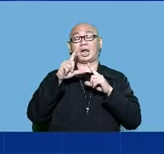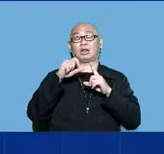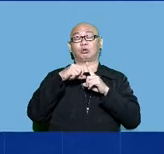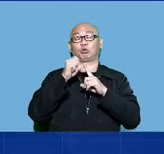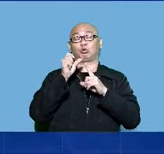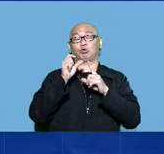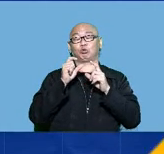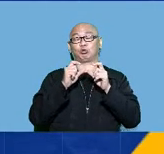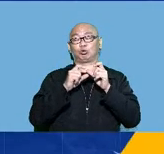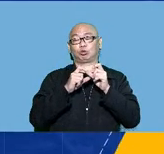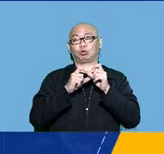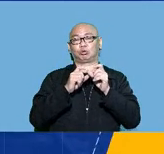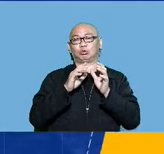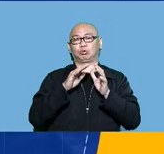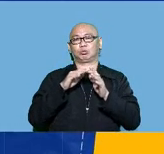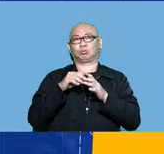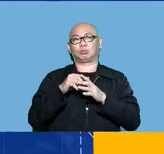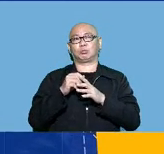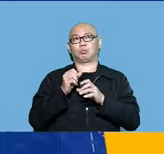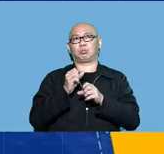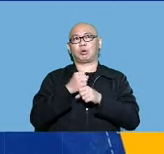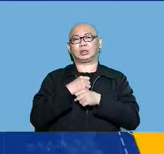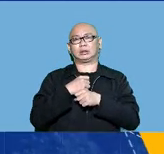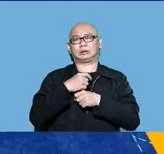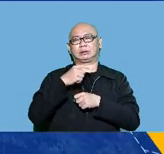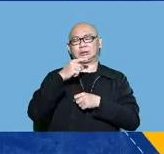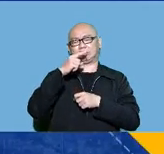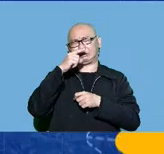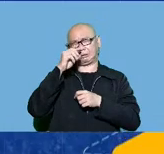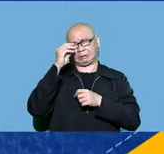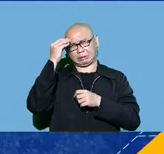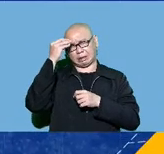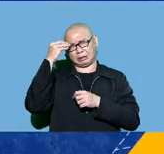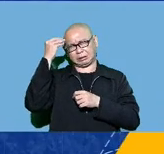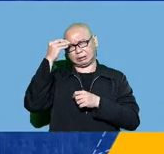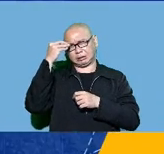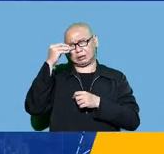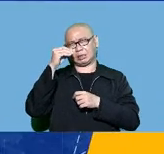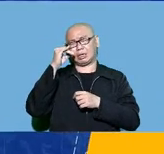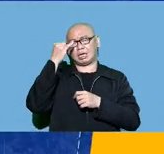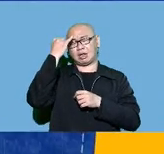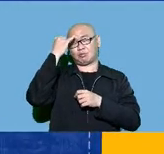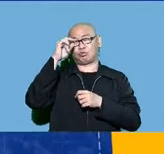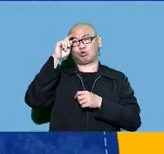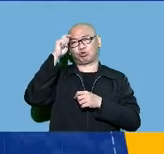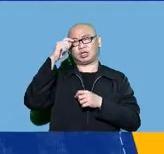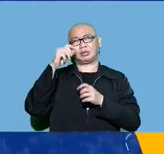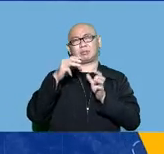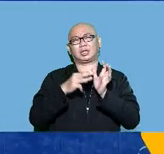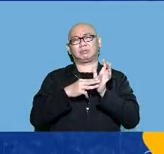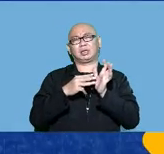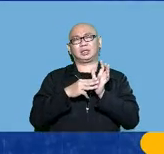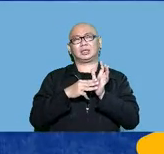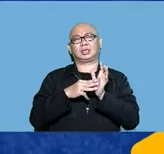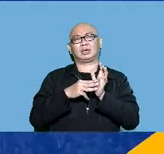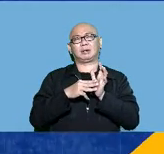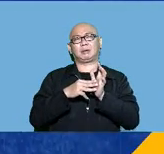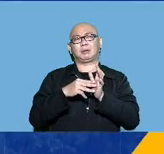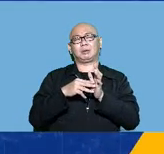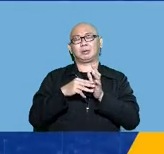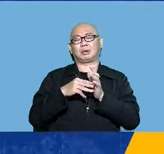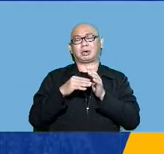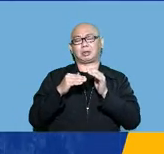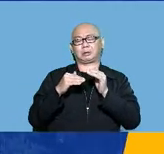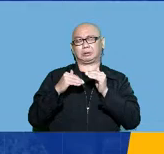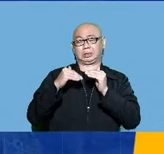tingkat lanjut bikin depresi, bikin stres gitu, ilmu-ilmu susah gitu, matematika papan atas seperti